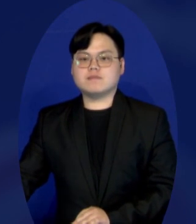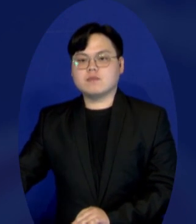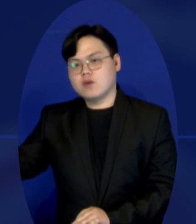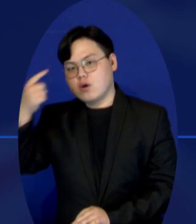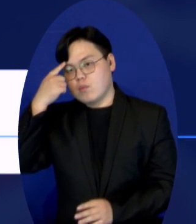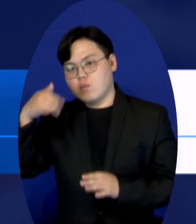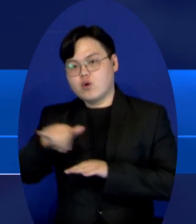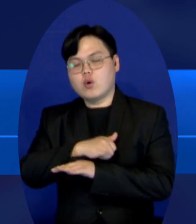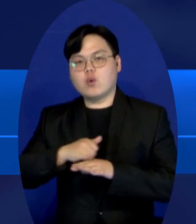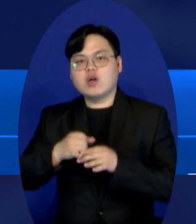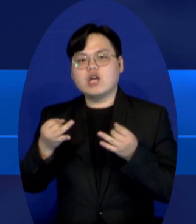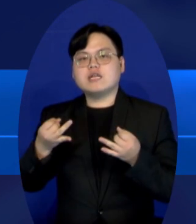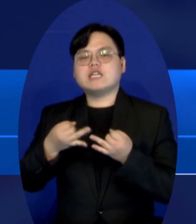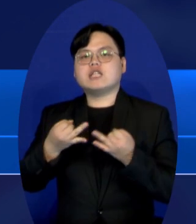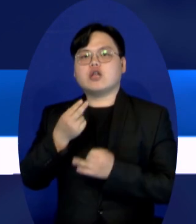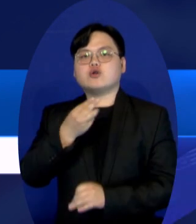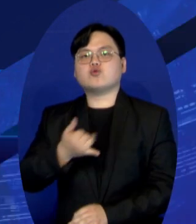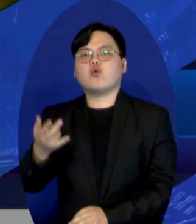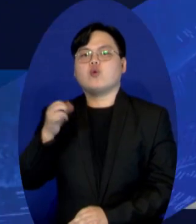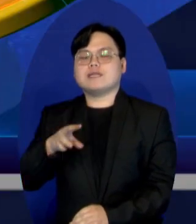Монгол улс цахим шуудангийн систем толбогдно.